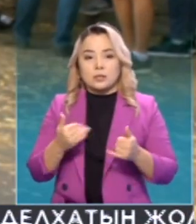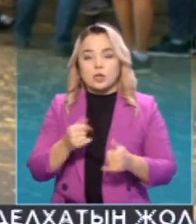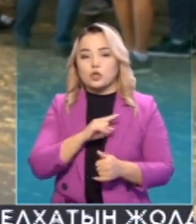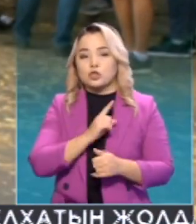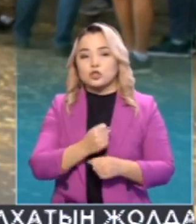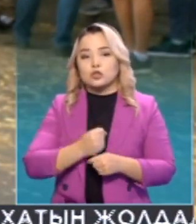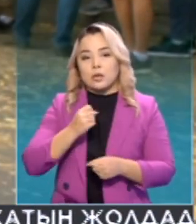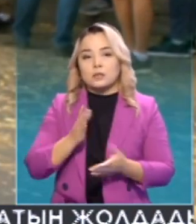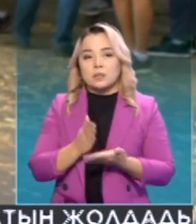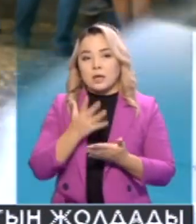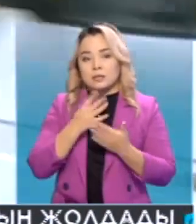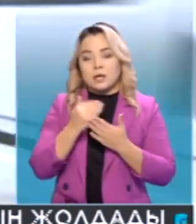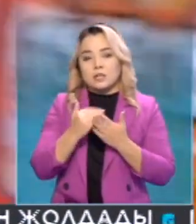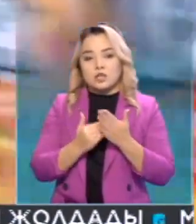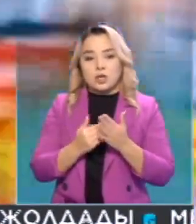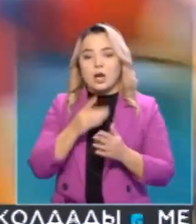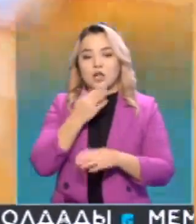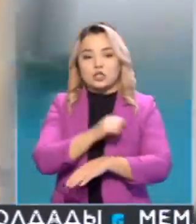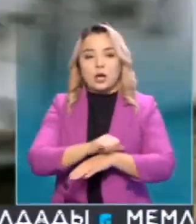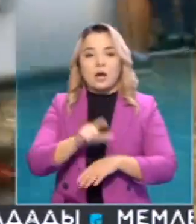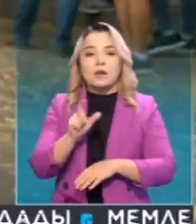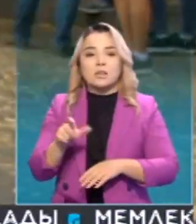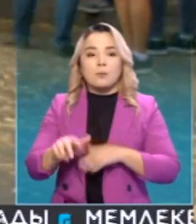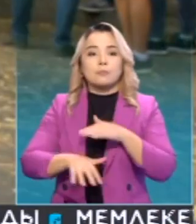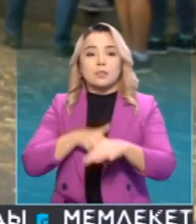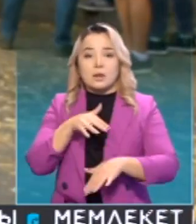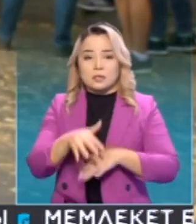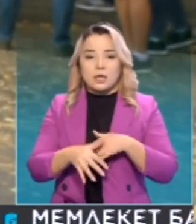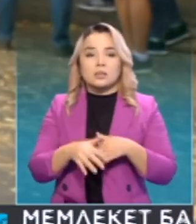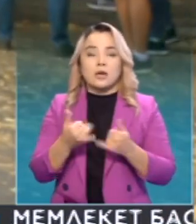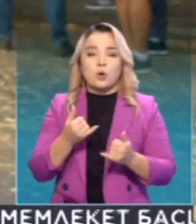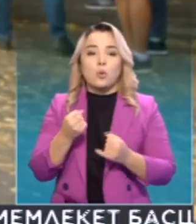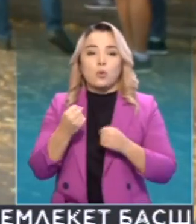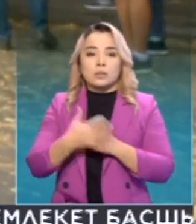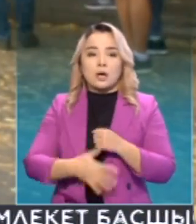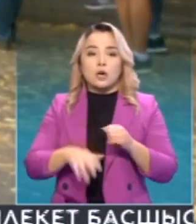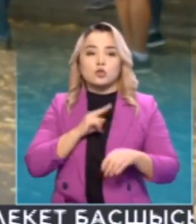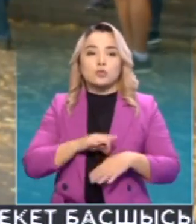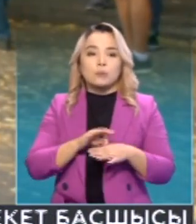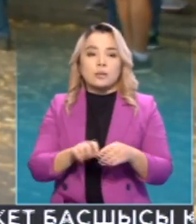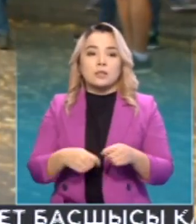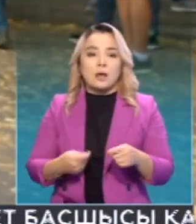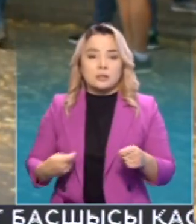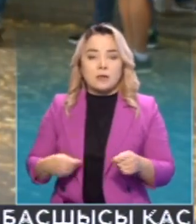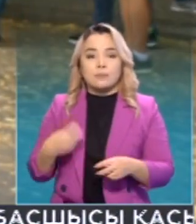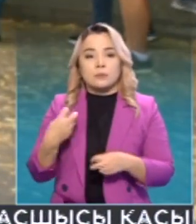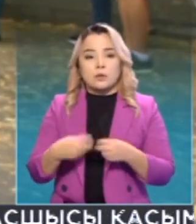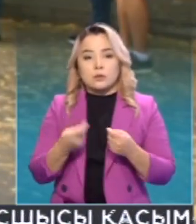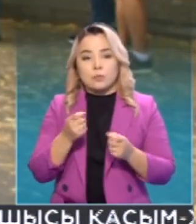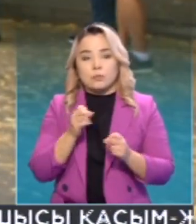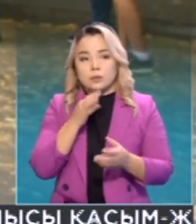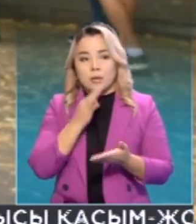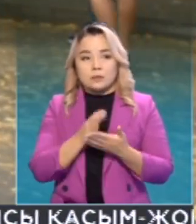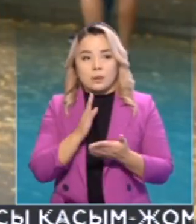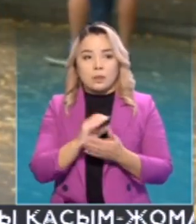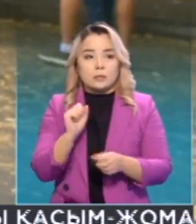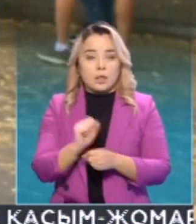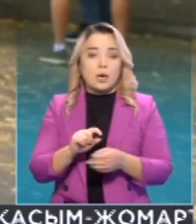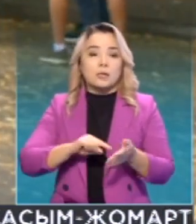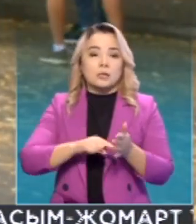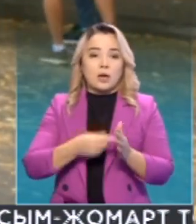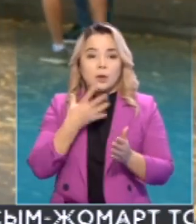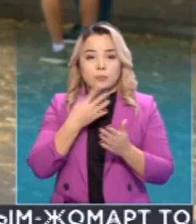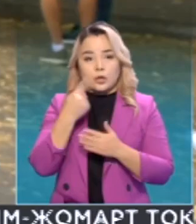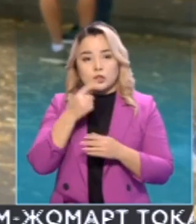Күшейтілген режимге көшкен себебіміз шетелдік азаматтар көптеп келе бастағанда орталықтарымыздағы жұмысымыз баяулап істен шығып кете жаздаған. Сондықтан біз осы мақсаттарға